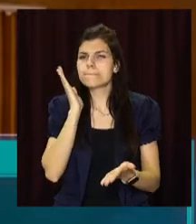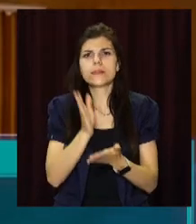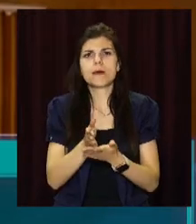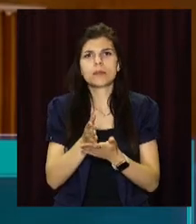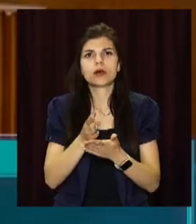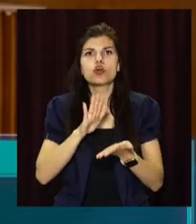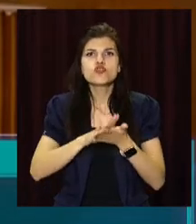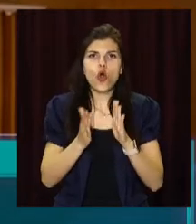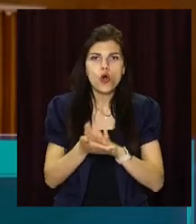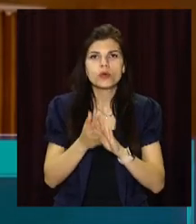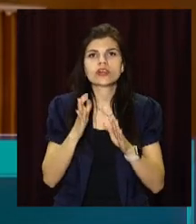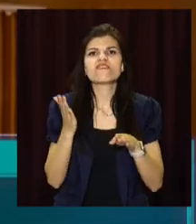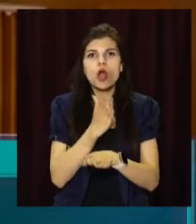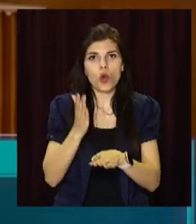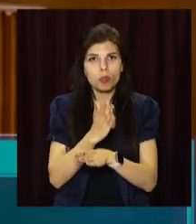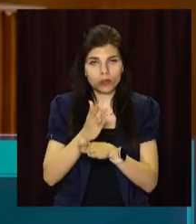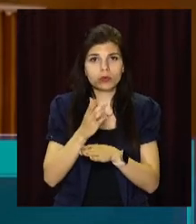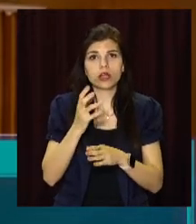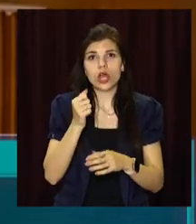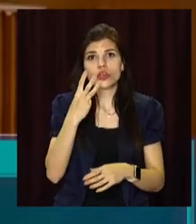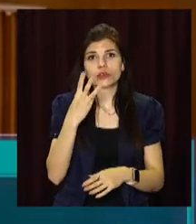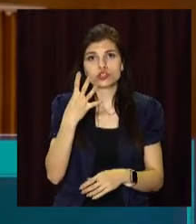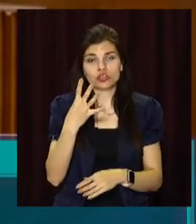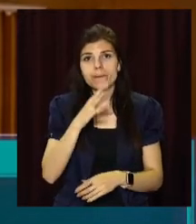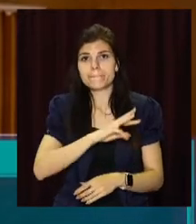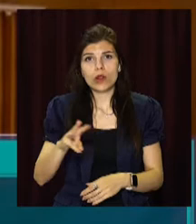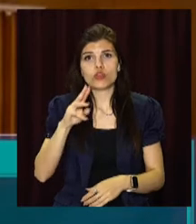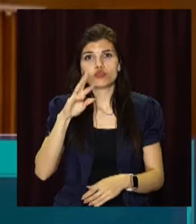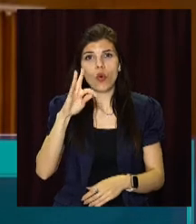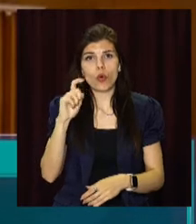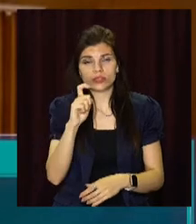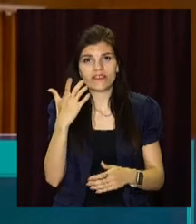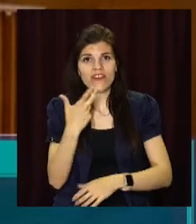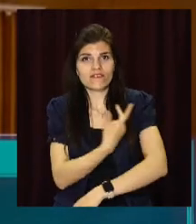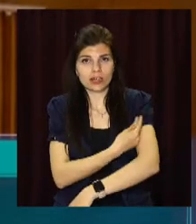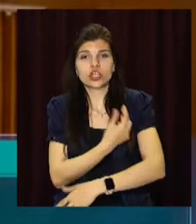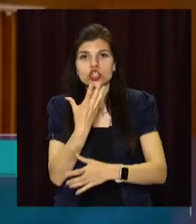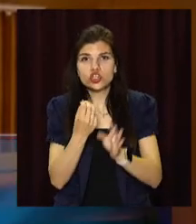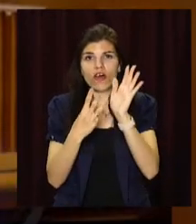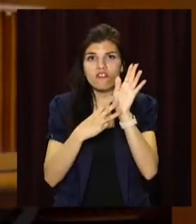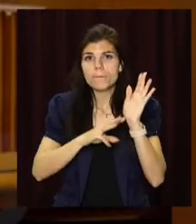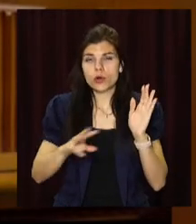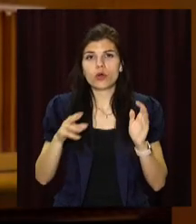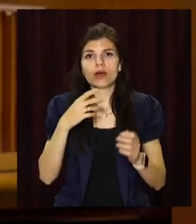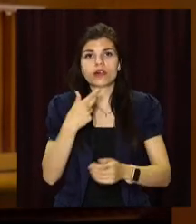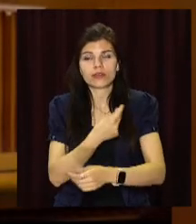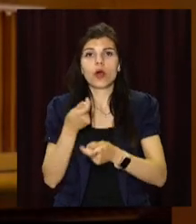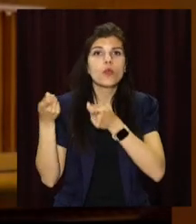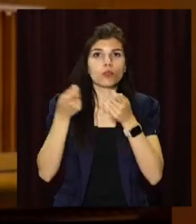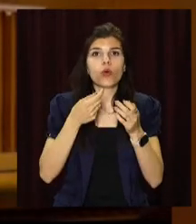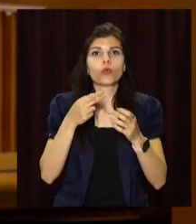контактів та домовленостей з виробниками на 34 мільйони доз вакцин, і ще 8 мільйонів доз вакцин має надійти